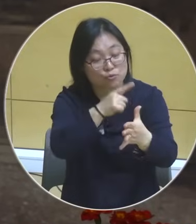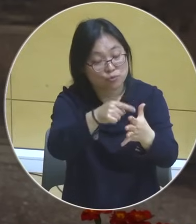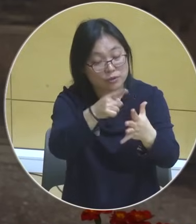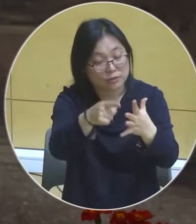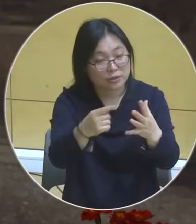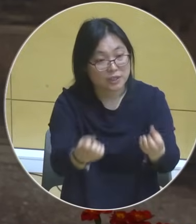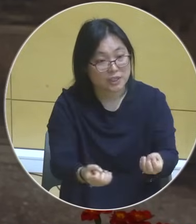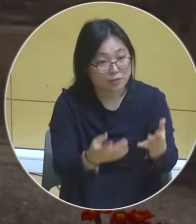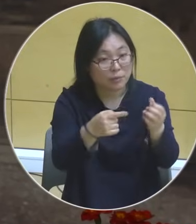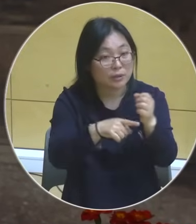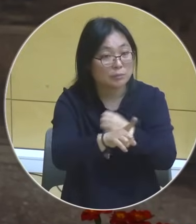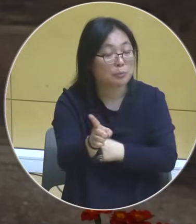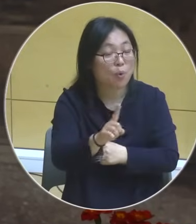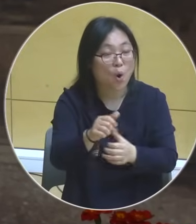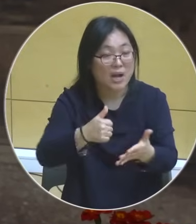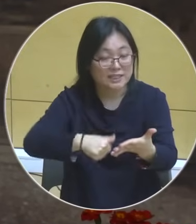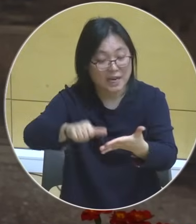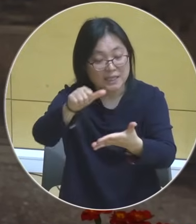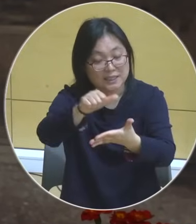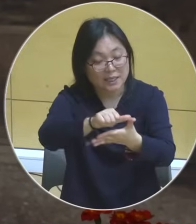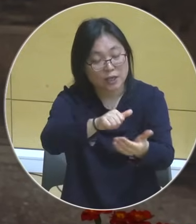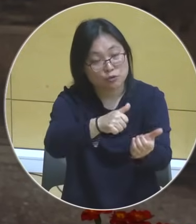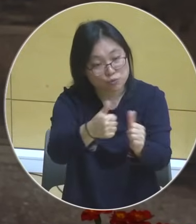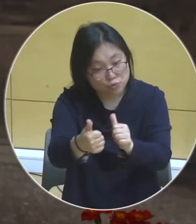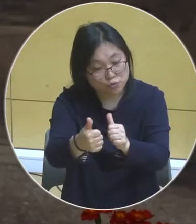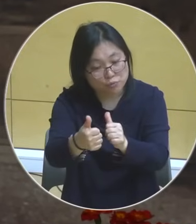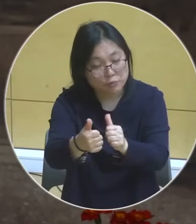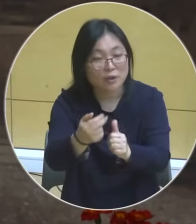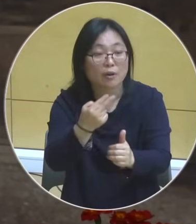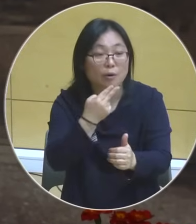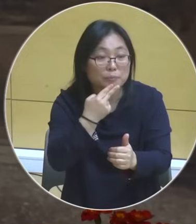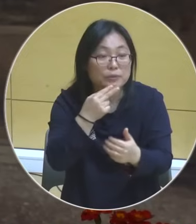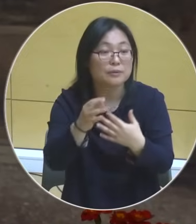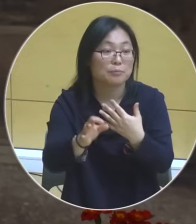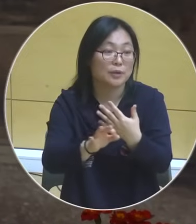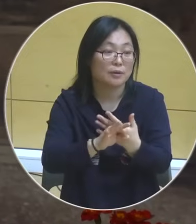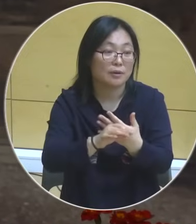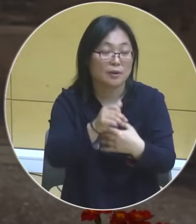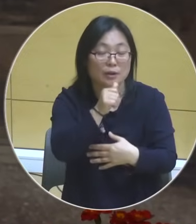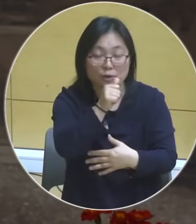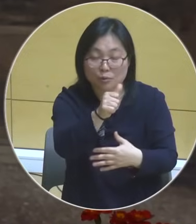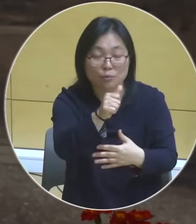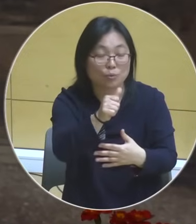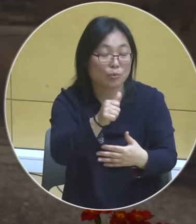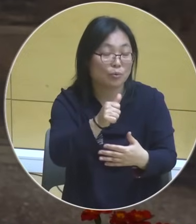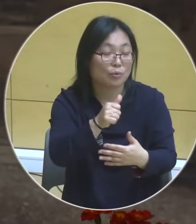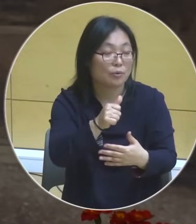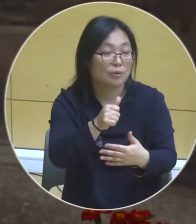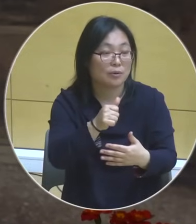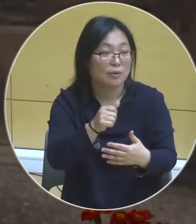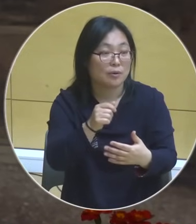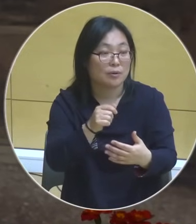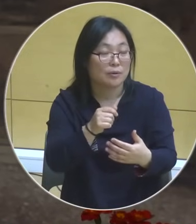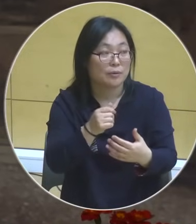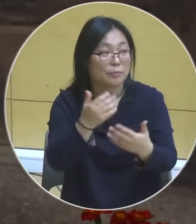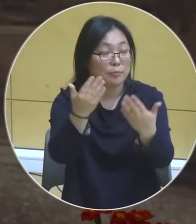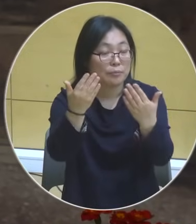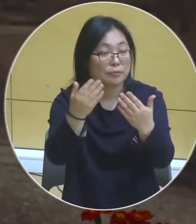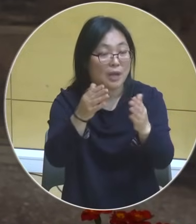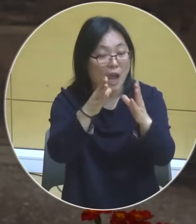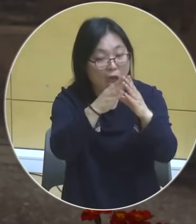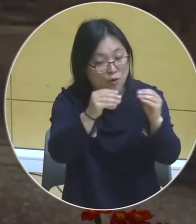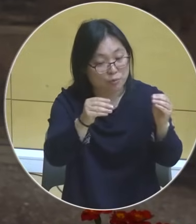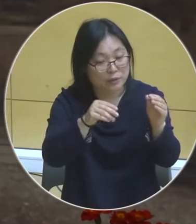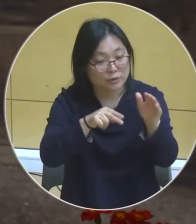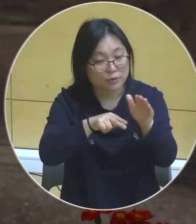뭐냐면 장자의 죽음이라는 그 과정을 통하지 않고는 결코 나올 수 없었던 바로